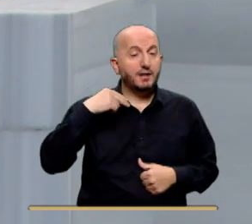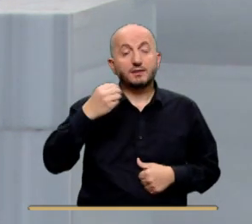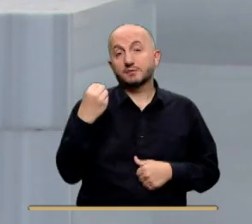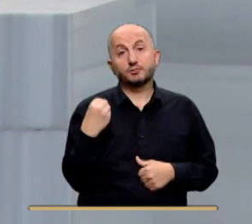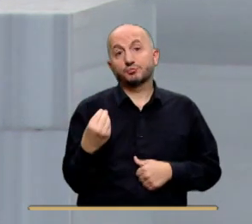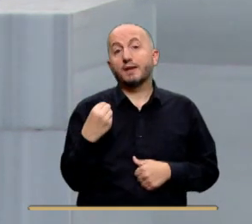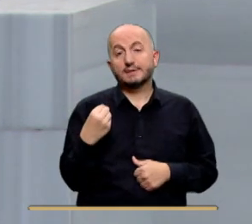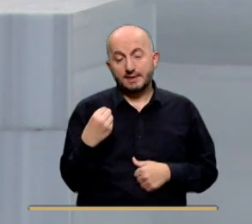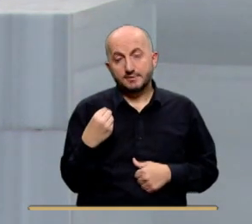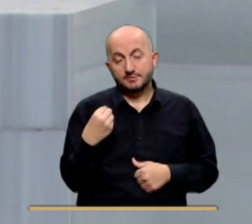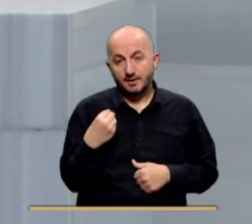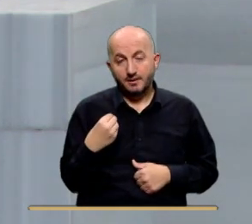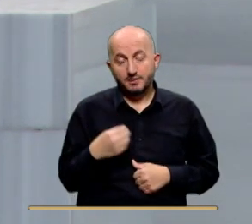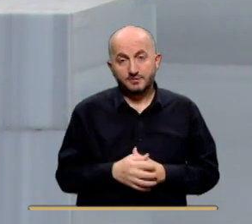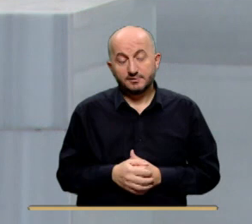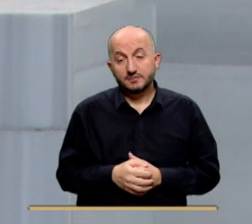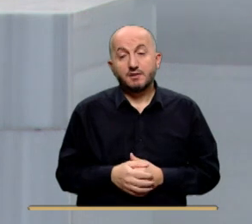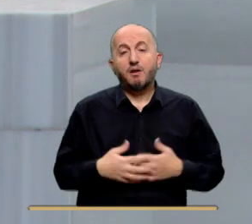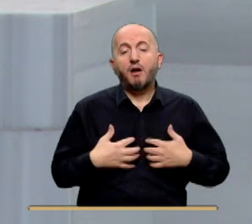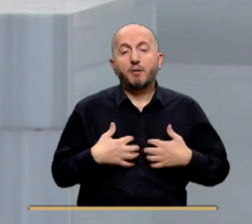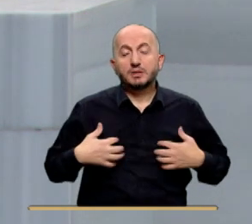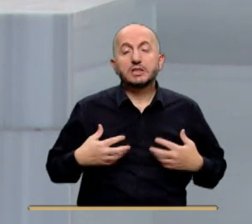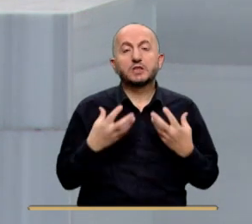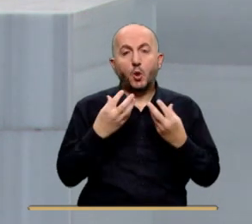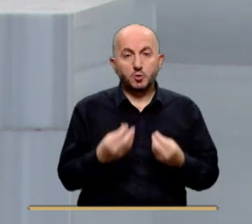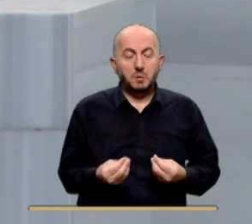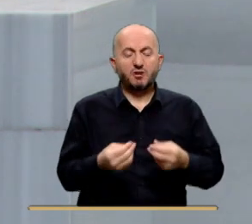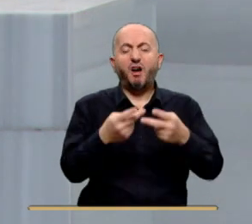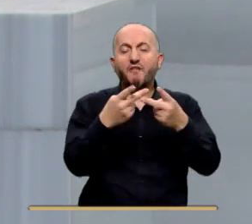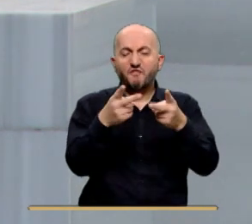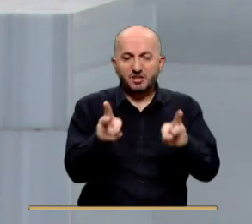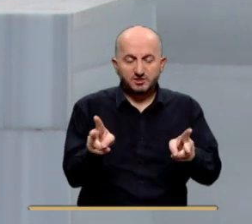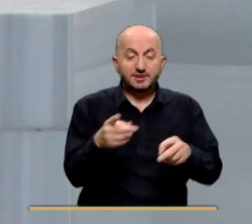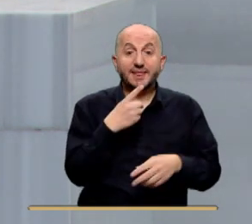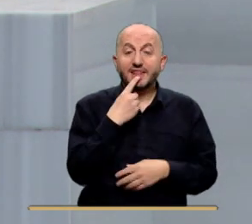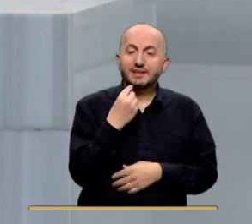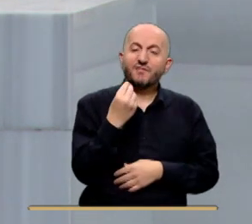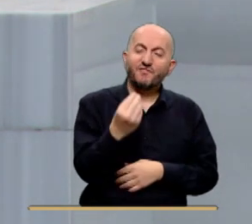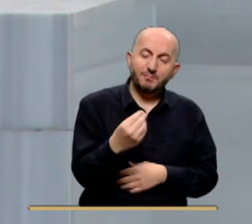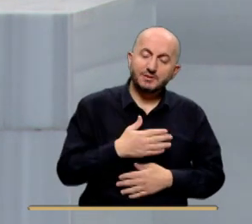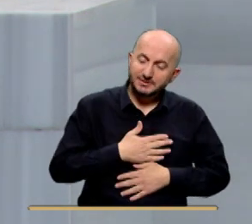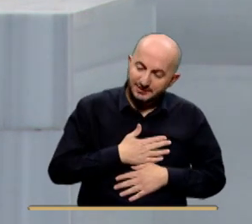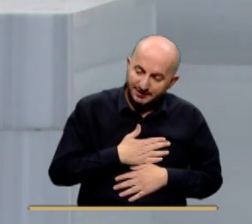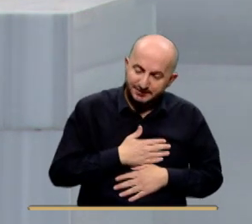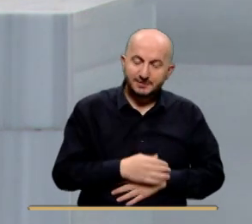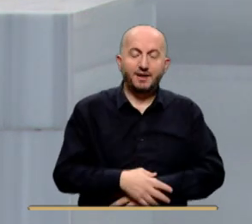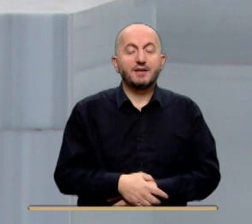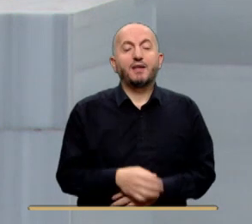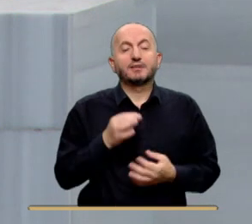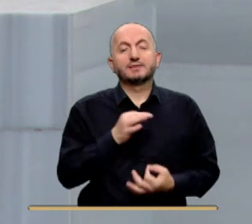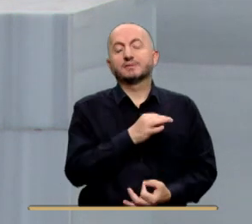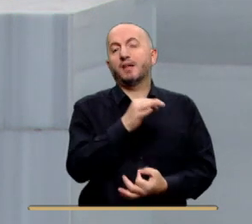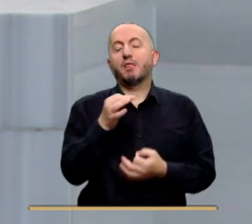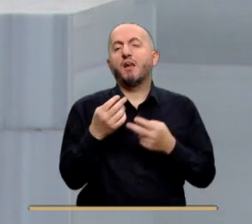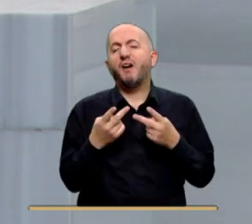güzelliklerde, efendim emin olmada, affedicilikte, hoşgörüde, tevazuda,